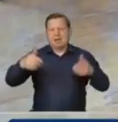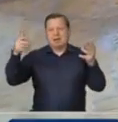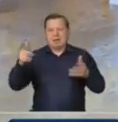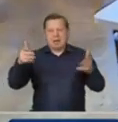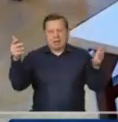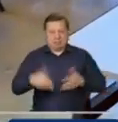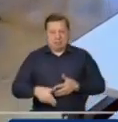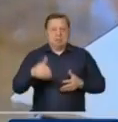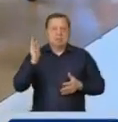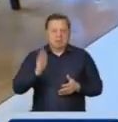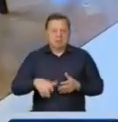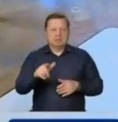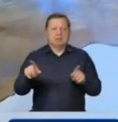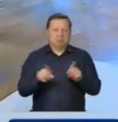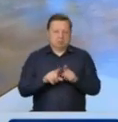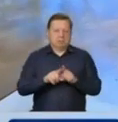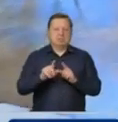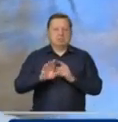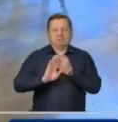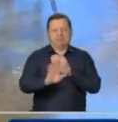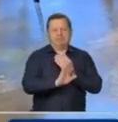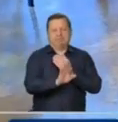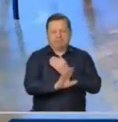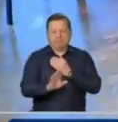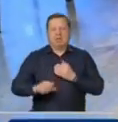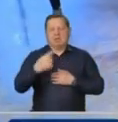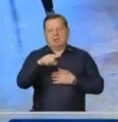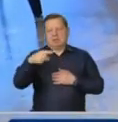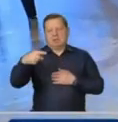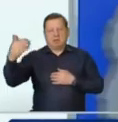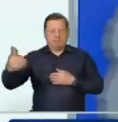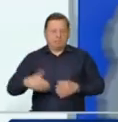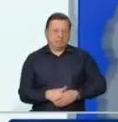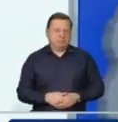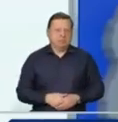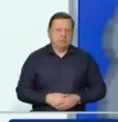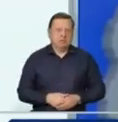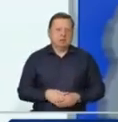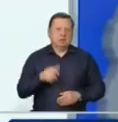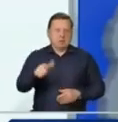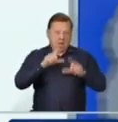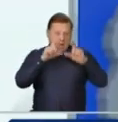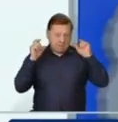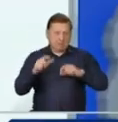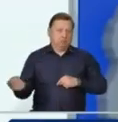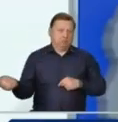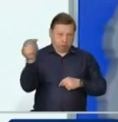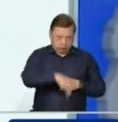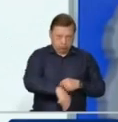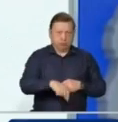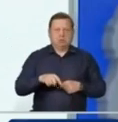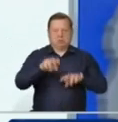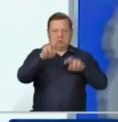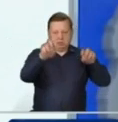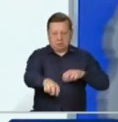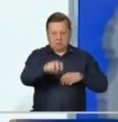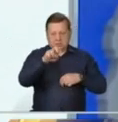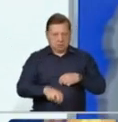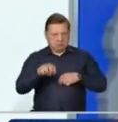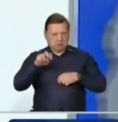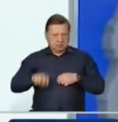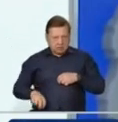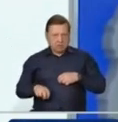zostaną przeprowadzone z zachowaniem zasad sanitarnych. To dystans, dezynfekcja, maseczka. W tych maseczkach przebywają do momentu, kiedy siadają w miejscach, gdzie